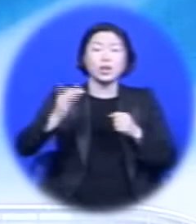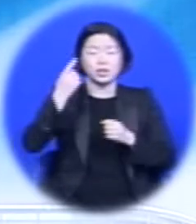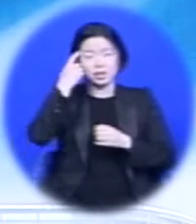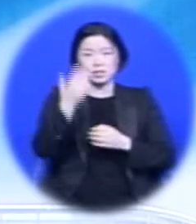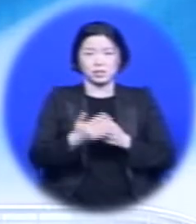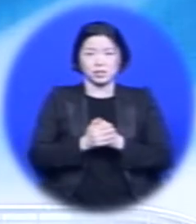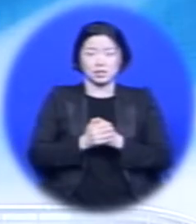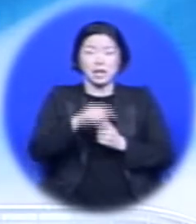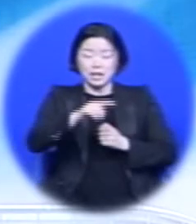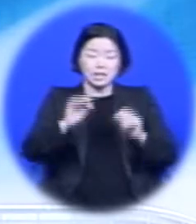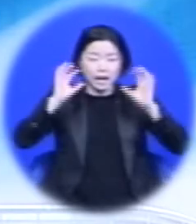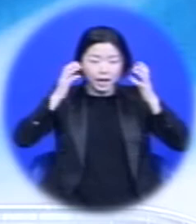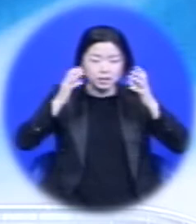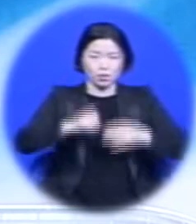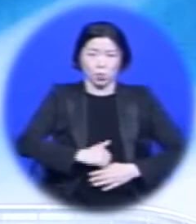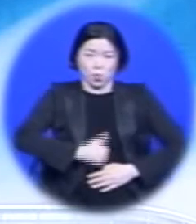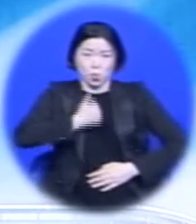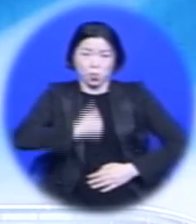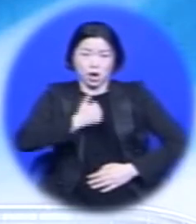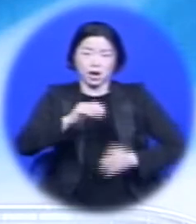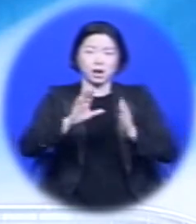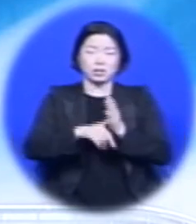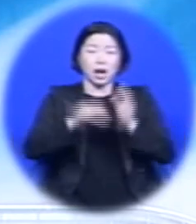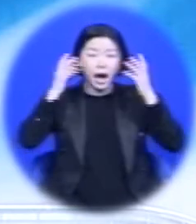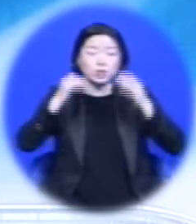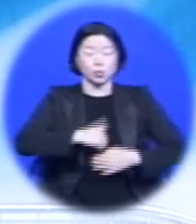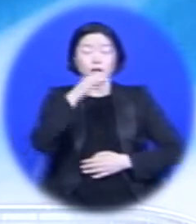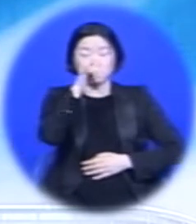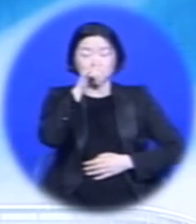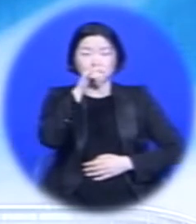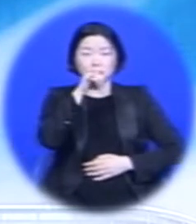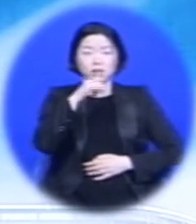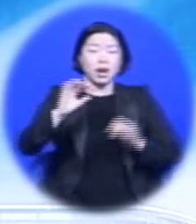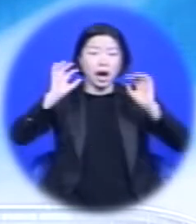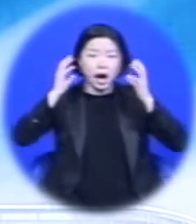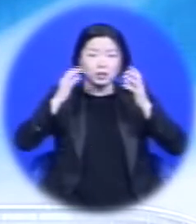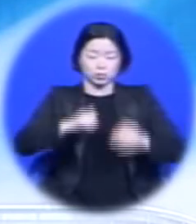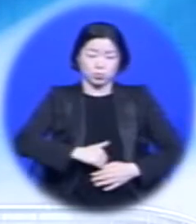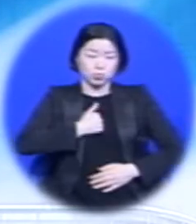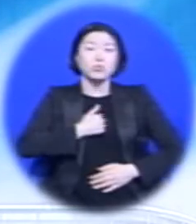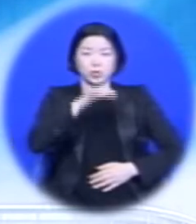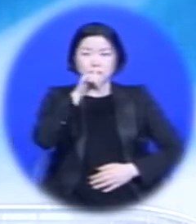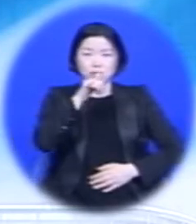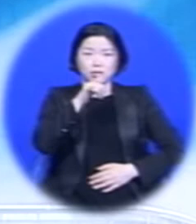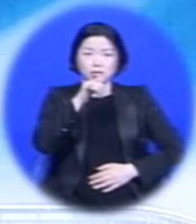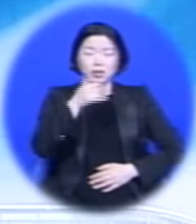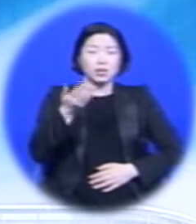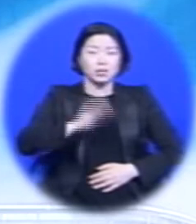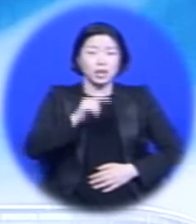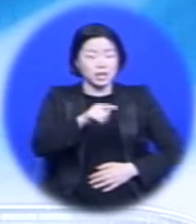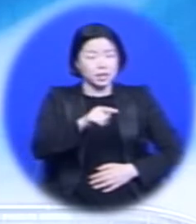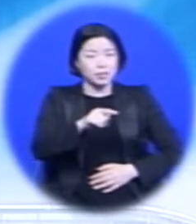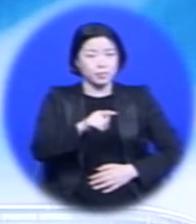이 아이들은 화가 날 때 그 아이들도 화가 납니다. 아이들에게도 분노가 있어요. 그런데 이 아이들은